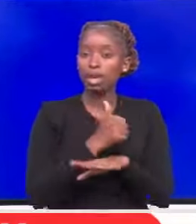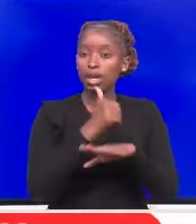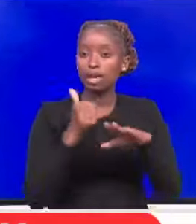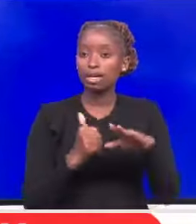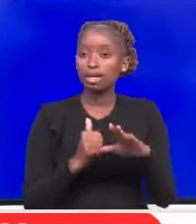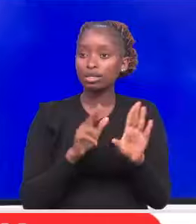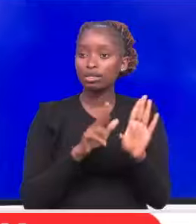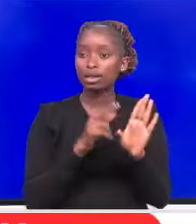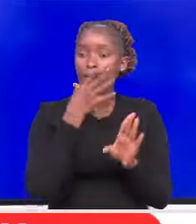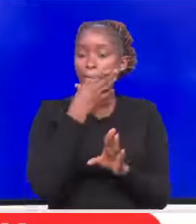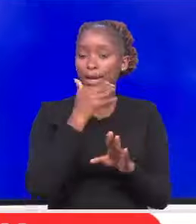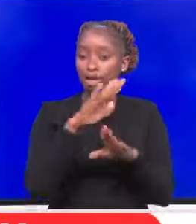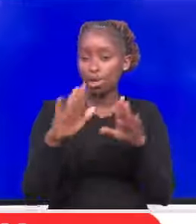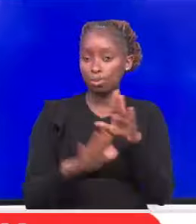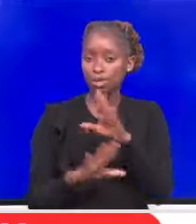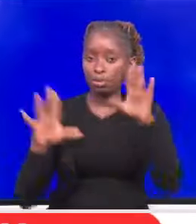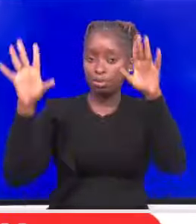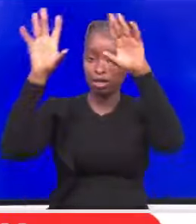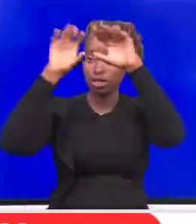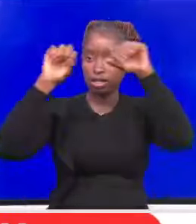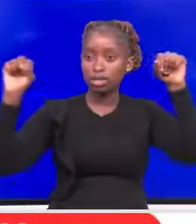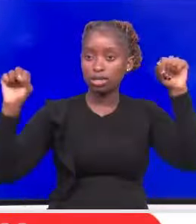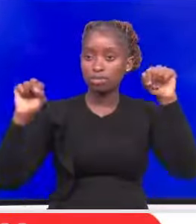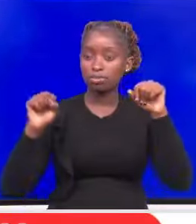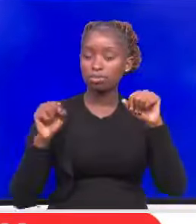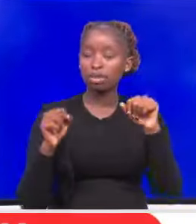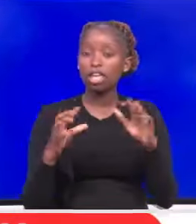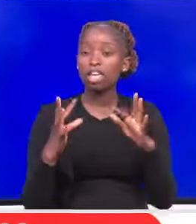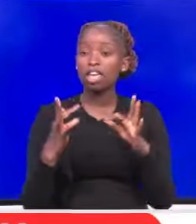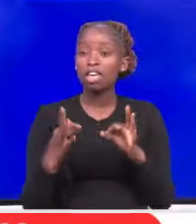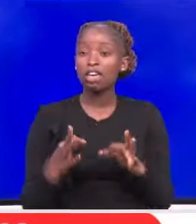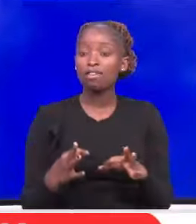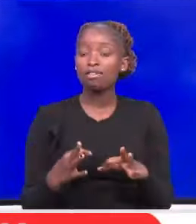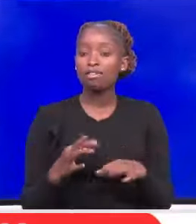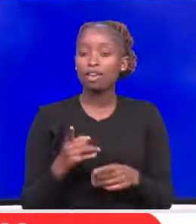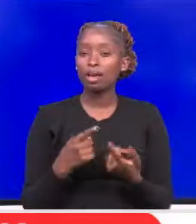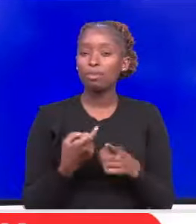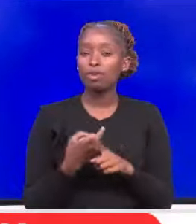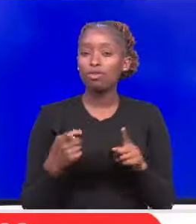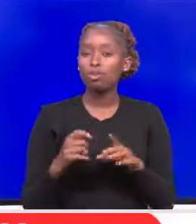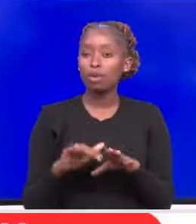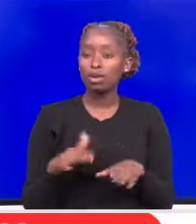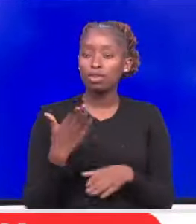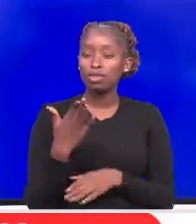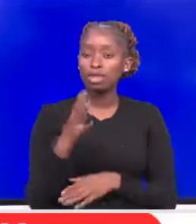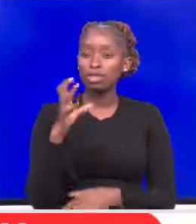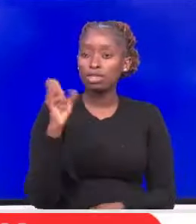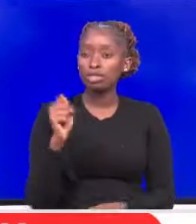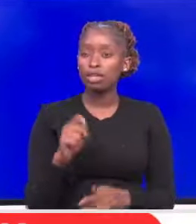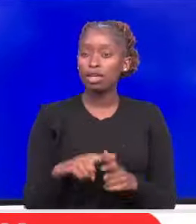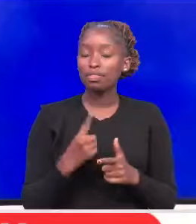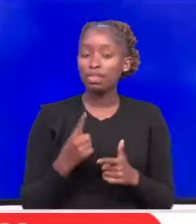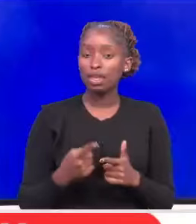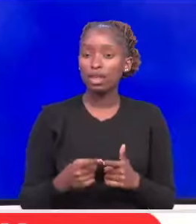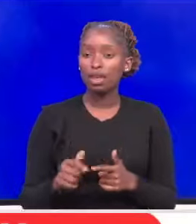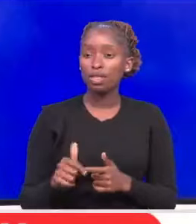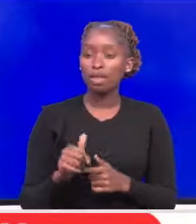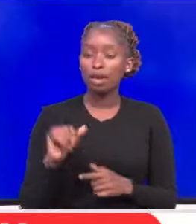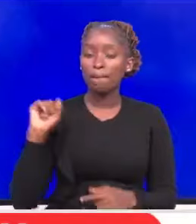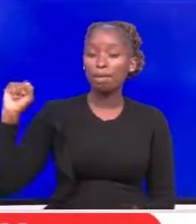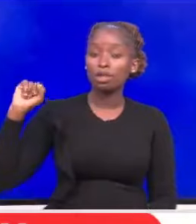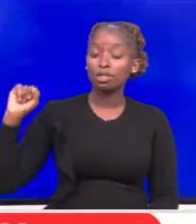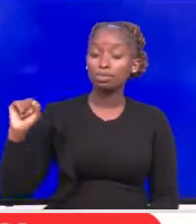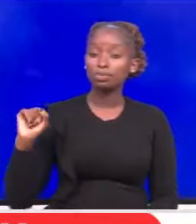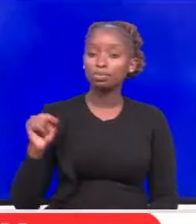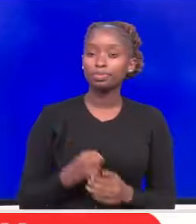ya deputy president. Ukitoka kwa Elbeth unaenda cabinet subcommittees. Chairman